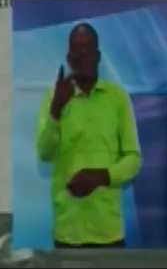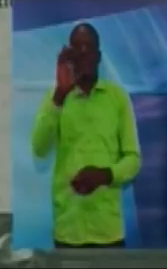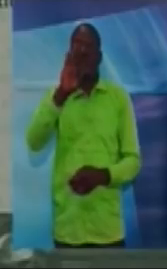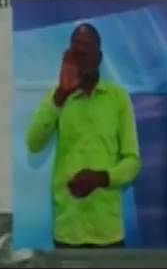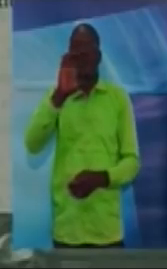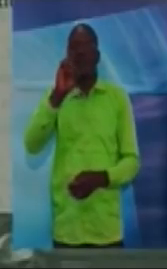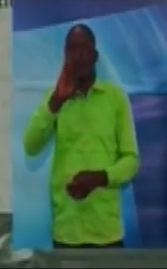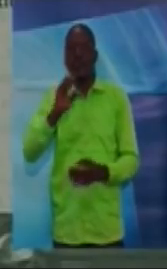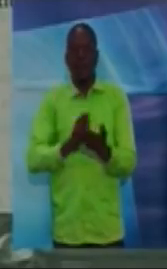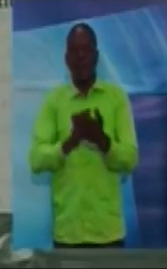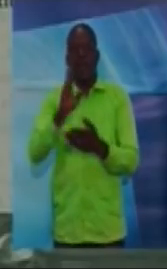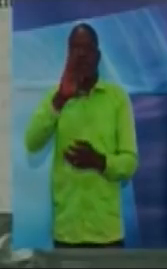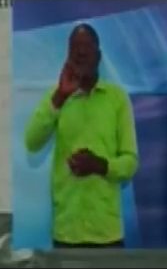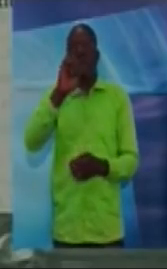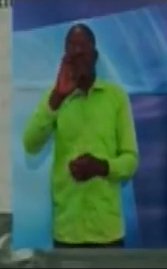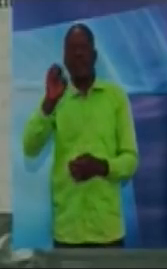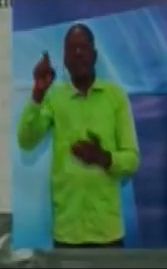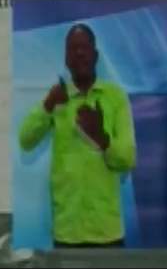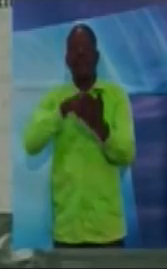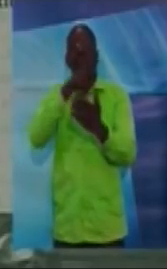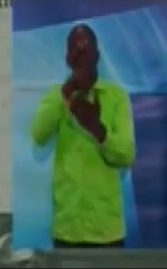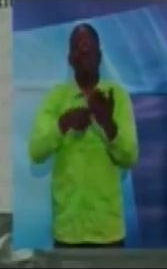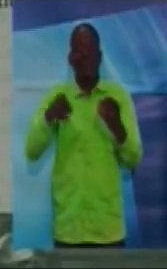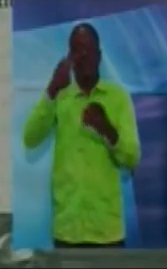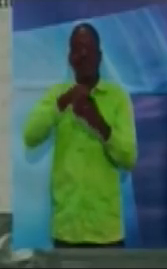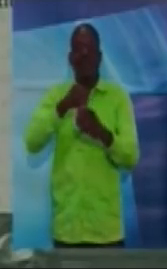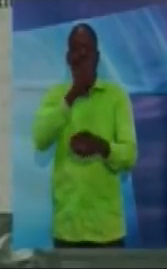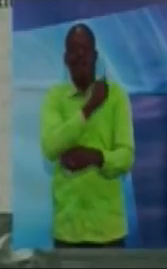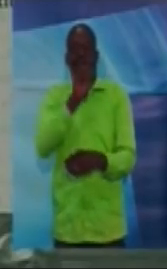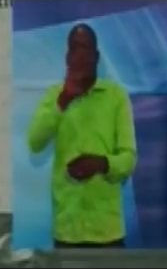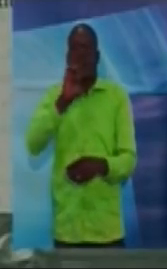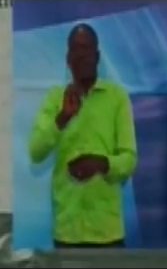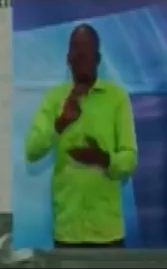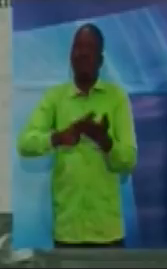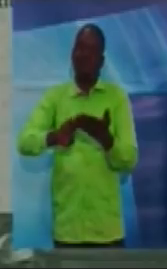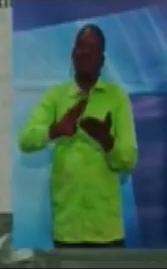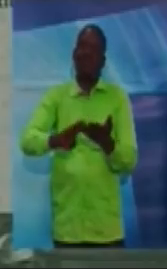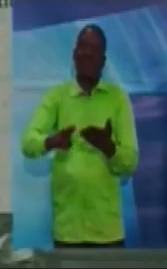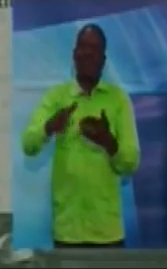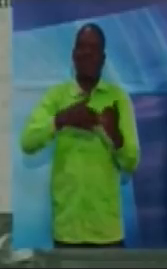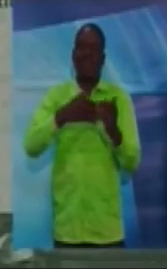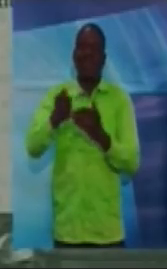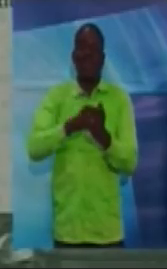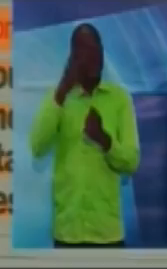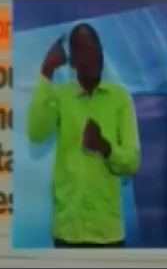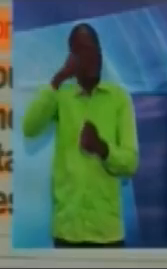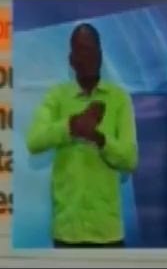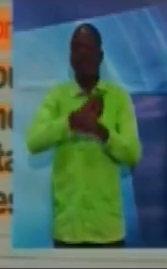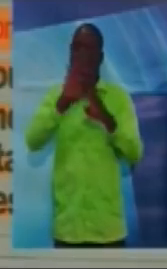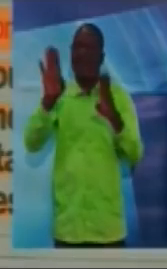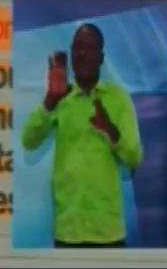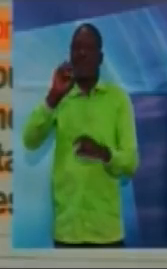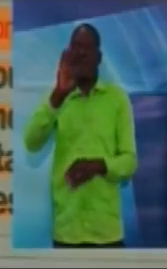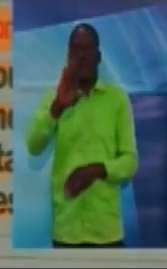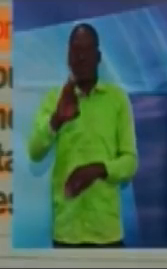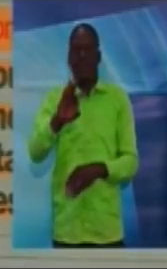par la FIFA afin d'expurger la caverne d'Ali Baba, afin d'assainir la CAF. Revenons